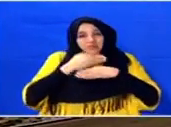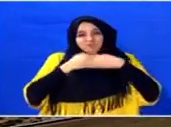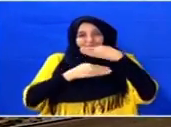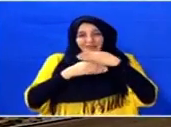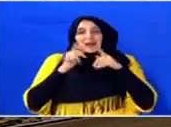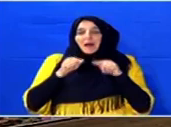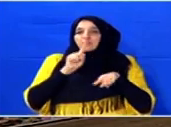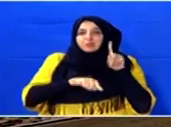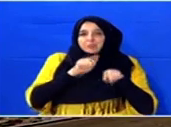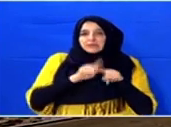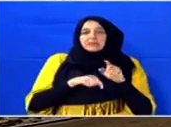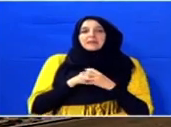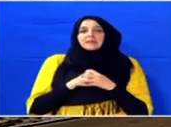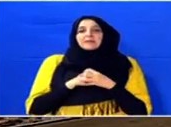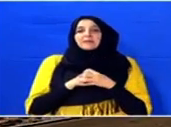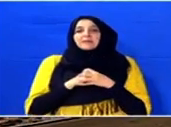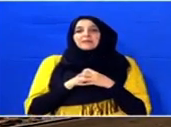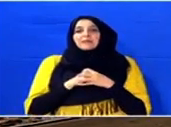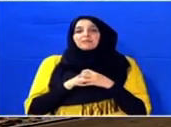بكره الواحد